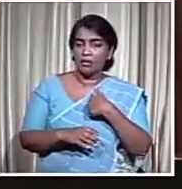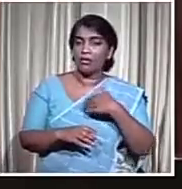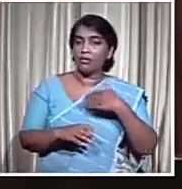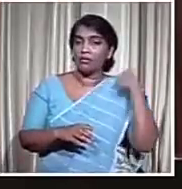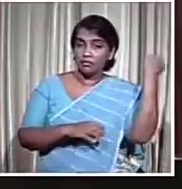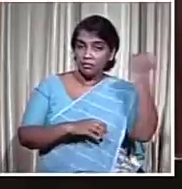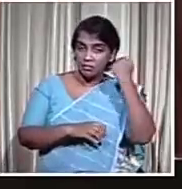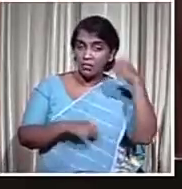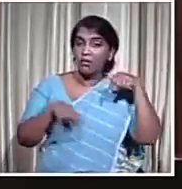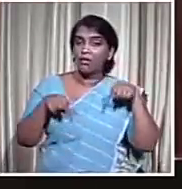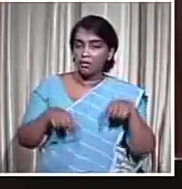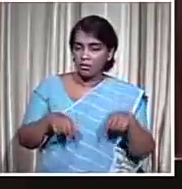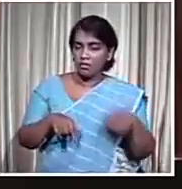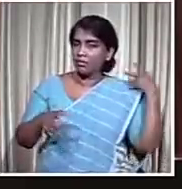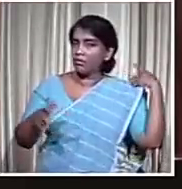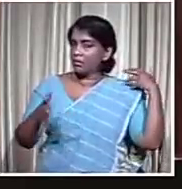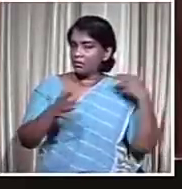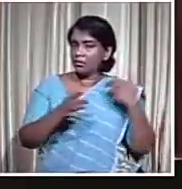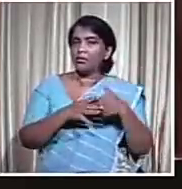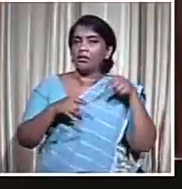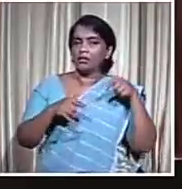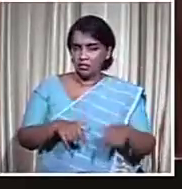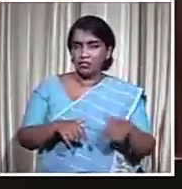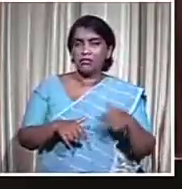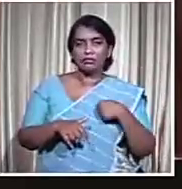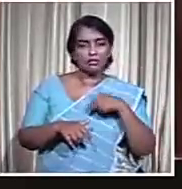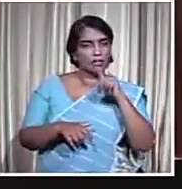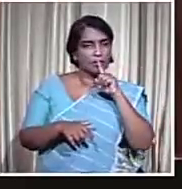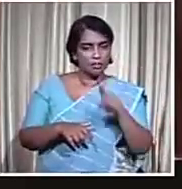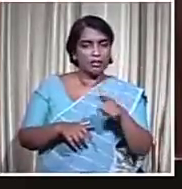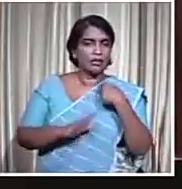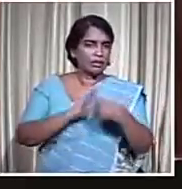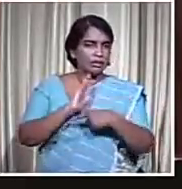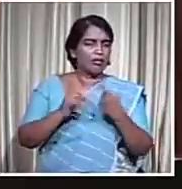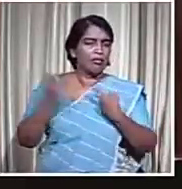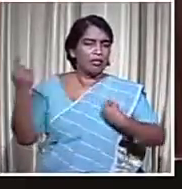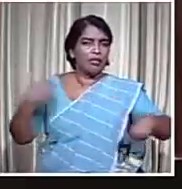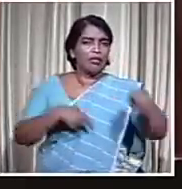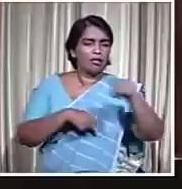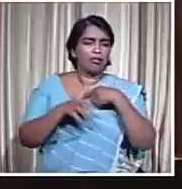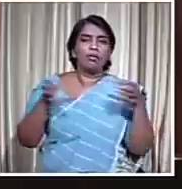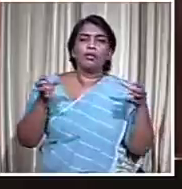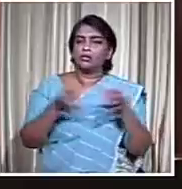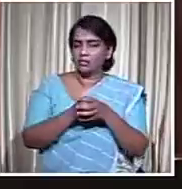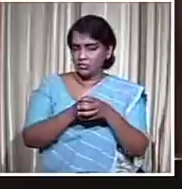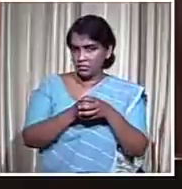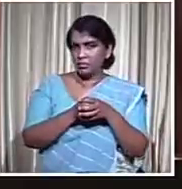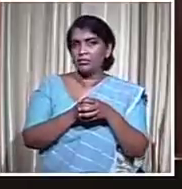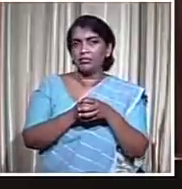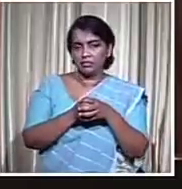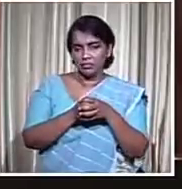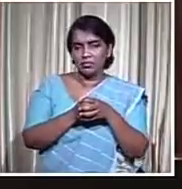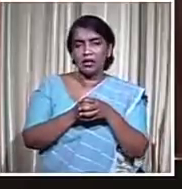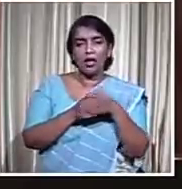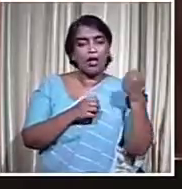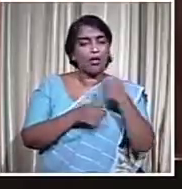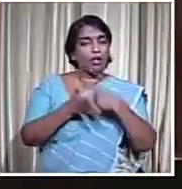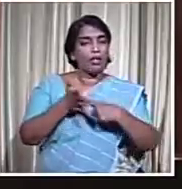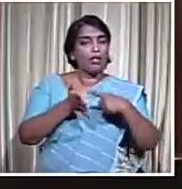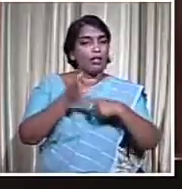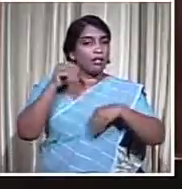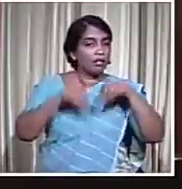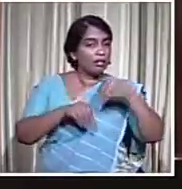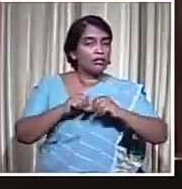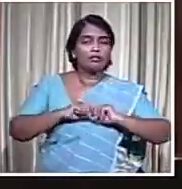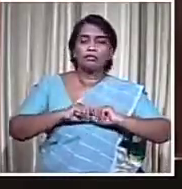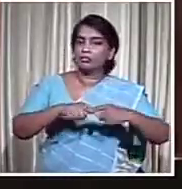வந்தது இலங்கையர் என்ற அபிமானத்தோடு நாம் அனைவரும் ஒன்று சேர்ந்து புதிய அரசியல் கலாச்சாரத்தை உருவாக்கி நாட்டை கட்டியெழுப்ப